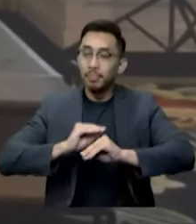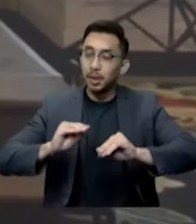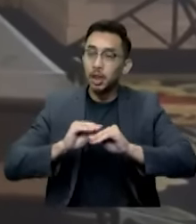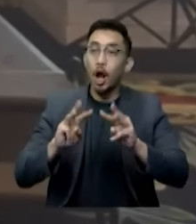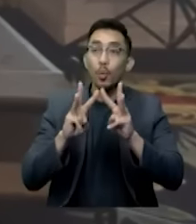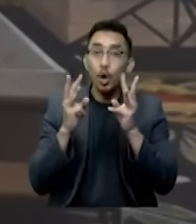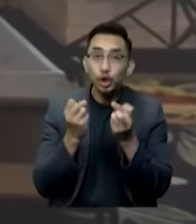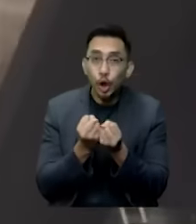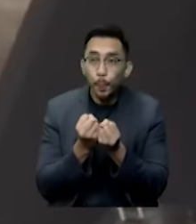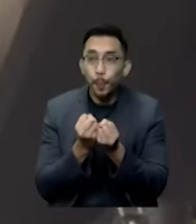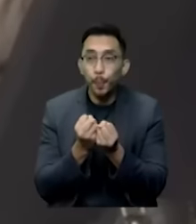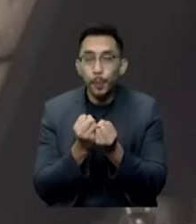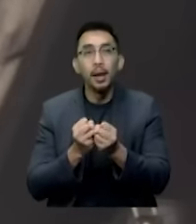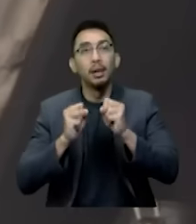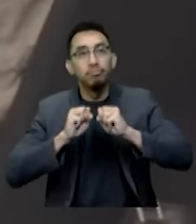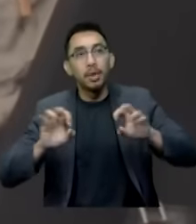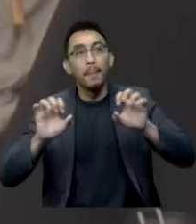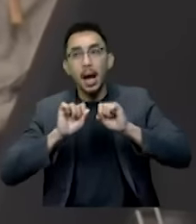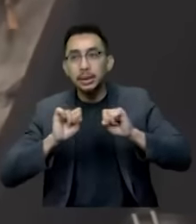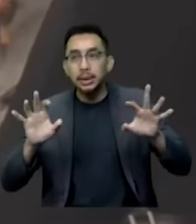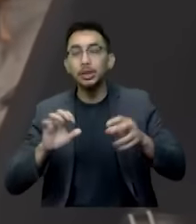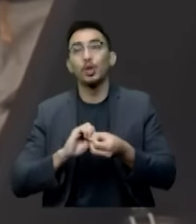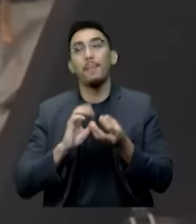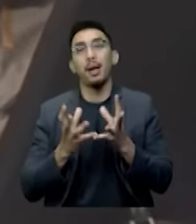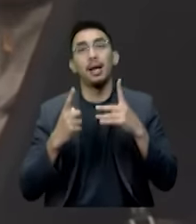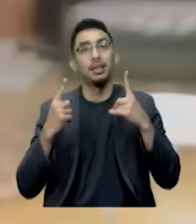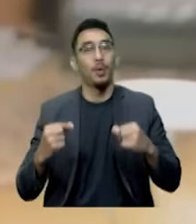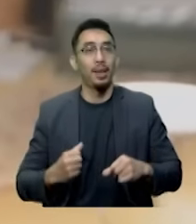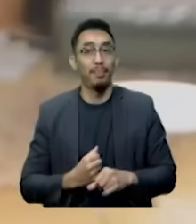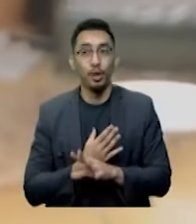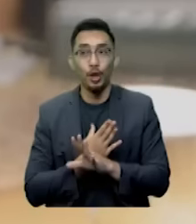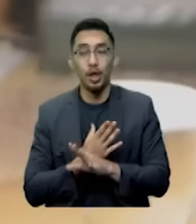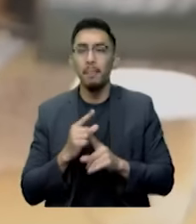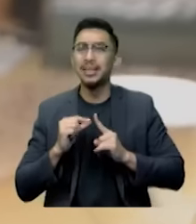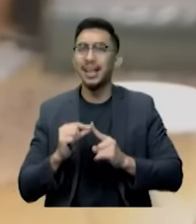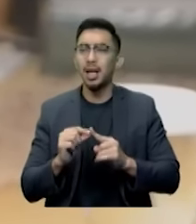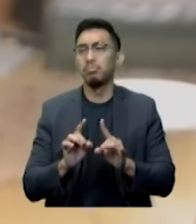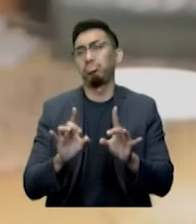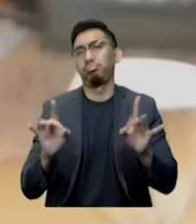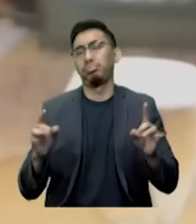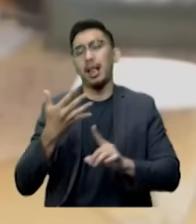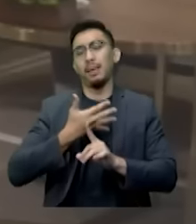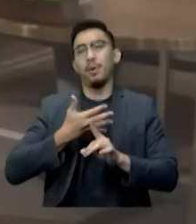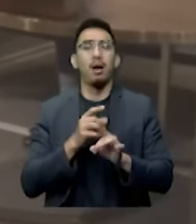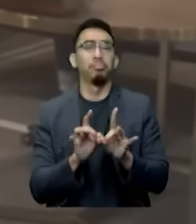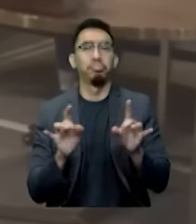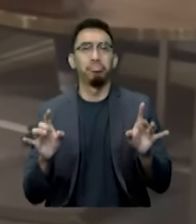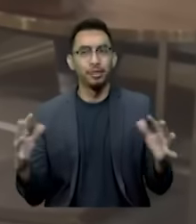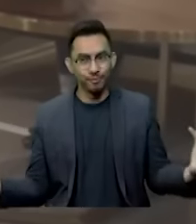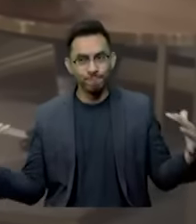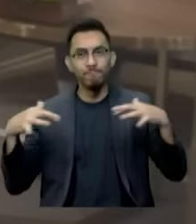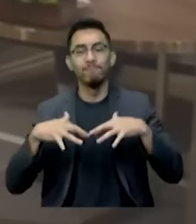yang digelar di Surabaya, Jawa Timur. Dihadiri para peserta dari berbagai kalangan, caleg DPR RI Dapil Jawa Timur 1